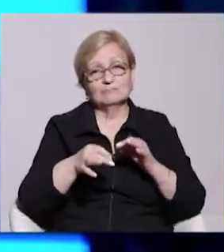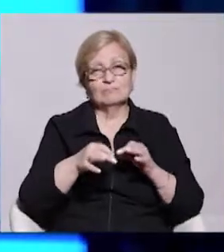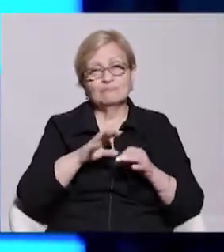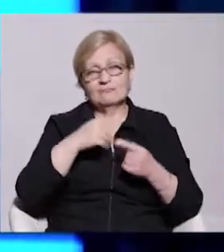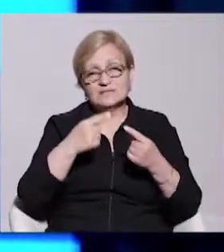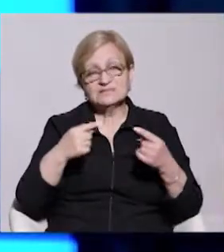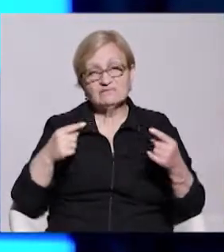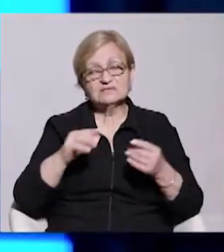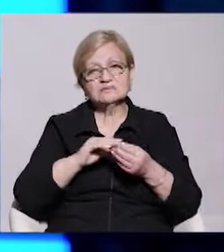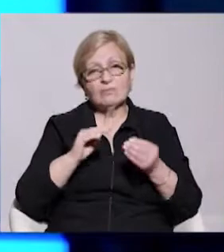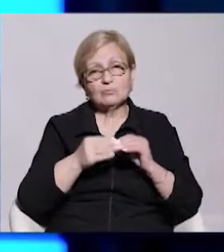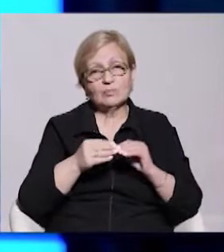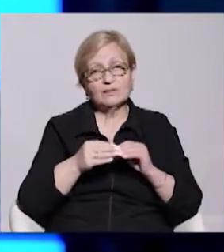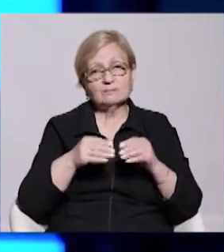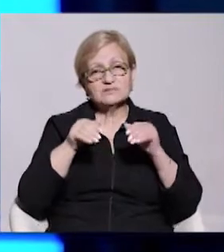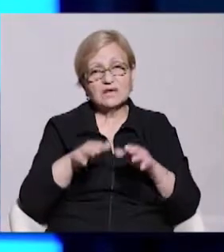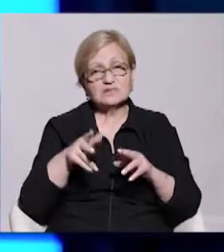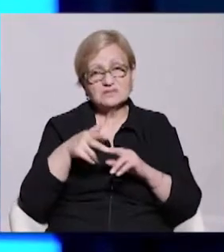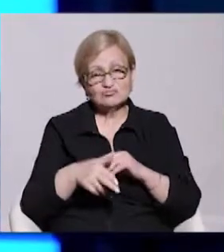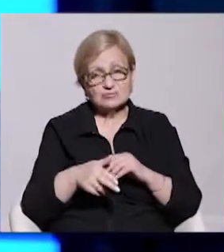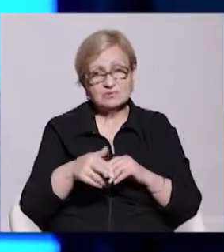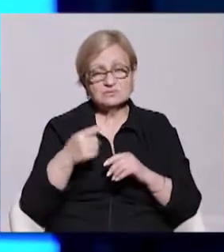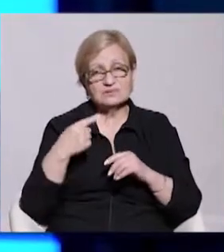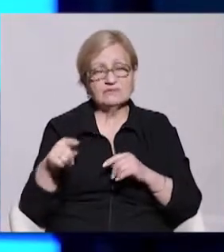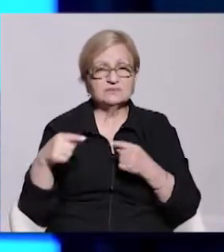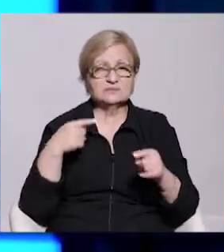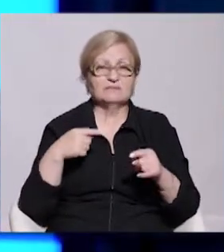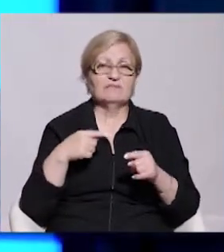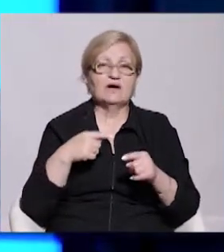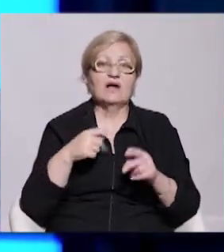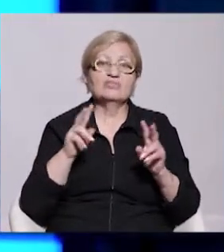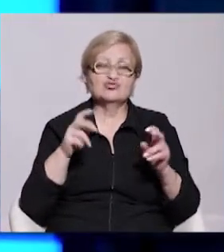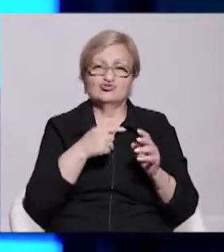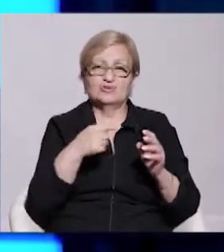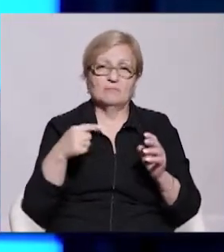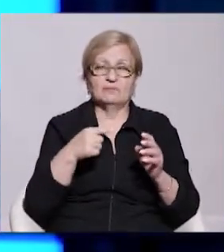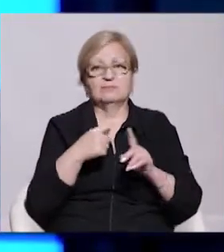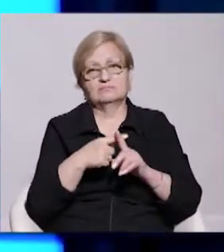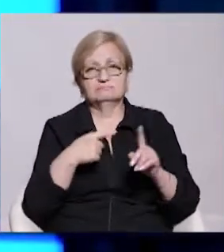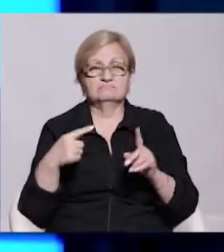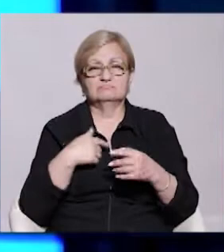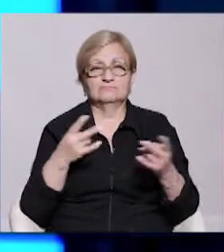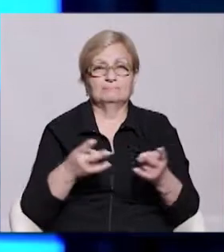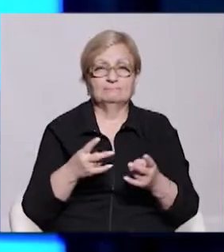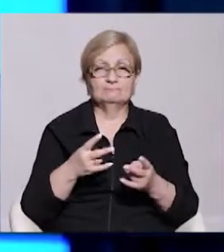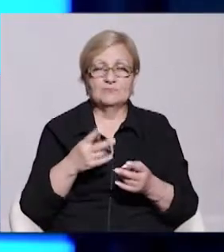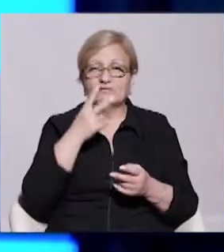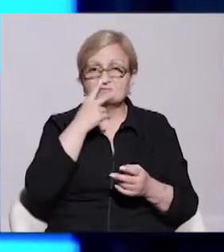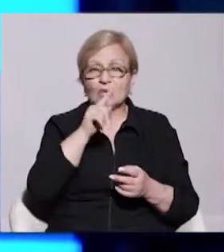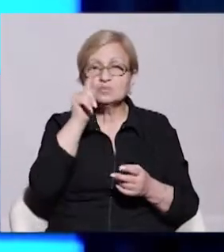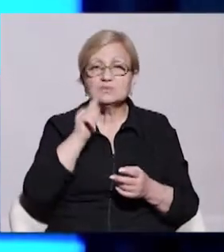სხვადასხვა პრობლემის გადასაჭრელად, შეიძლება სხვადასხვა მოქმედების ნიშანი დაგვჭირდეს. მოდი ახლა ისეთი კითხვები ვნახოთ,